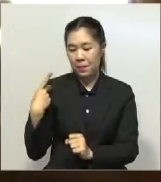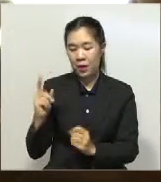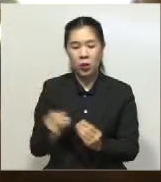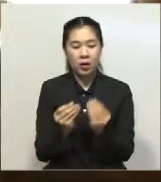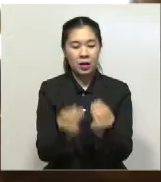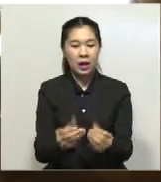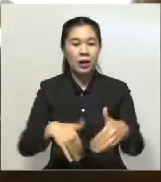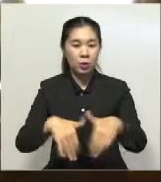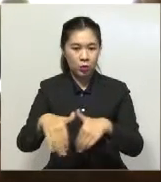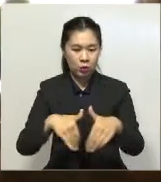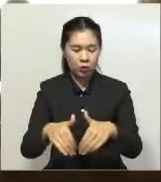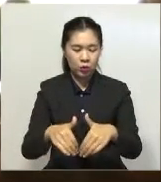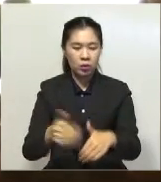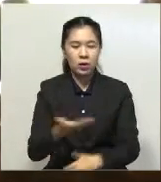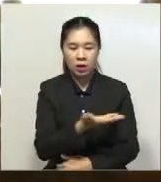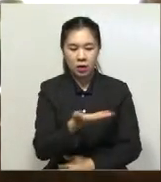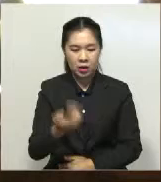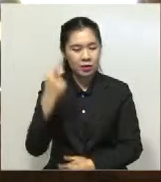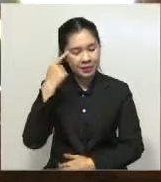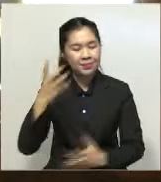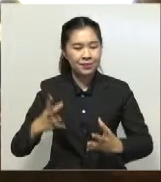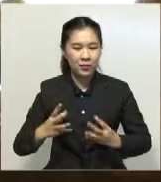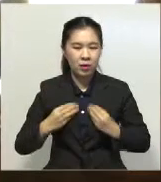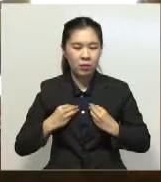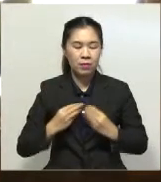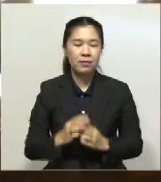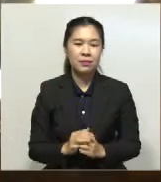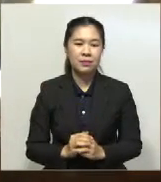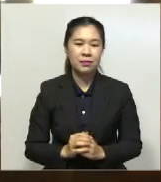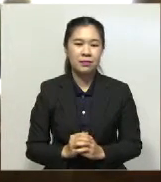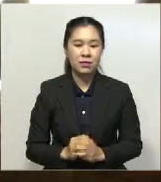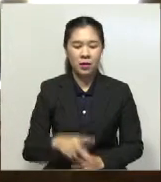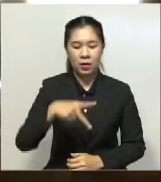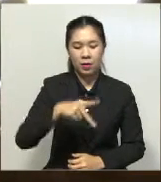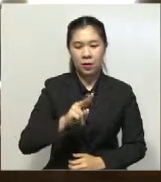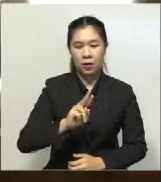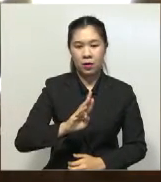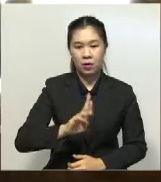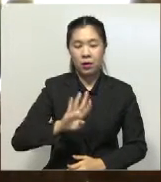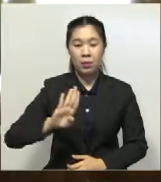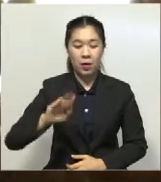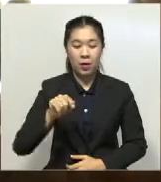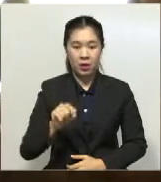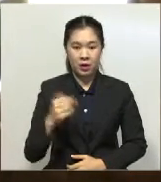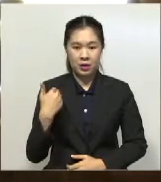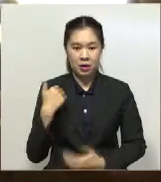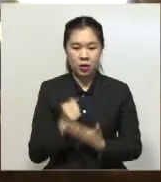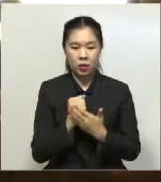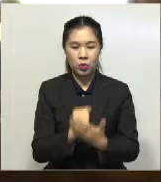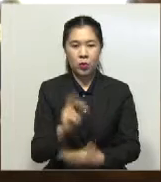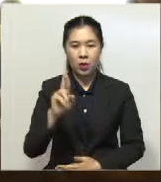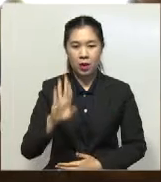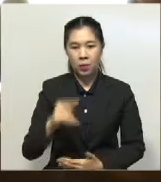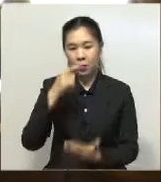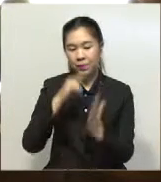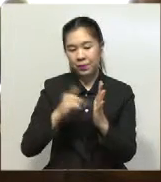าชนเนี่ยผมคิดว่าทุกคนก็น่าจะเห็นพ้องต้องกันเพราะความจริงพรบ.เนี่ยทำเพื่อทำให้ระบบยาของประเ